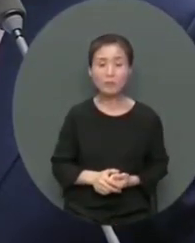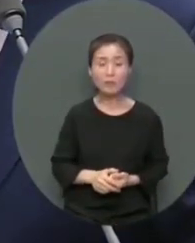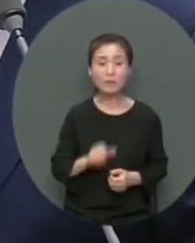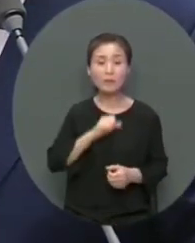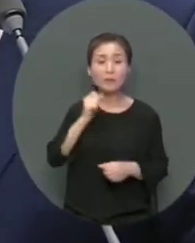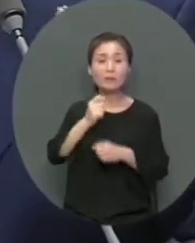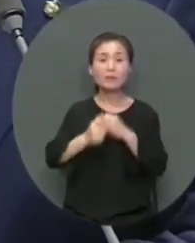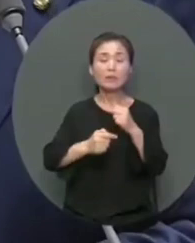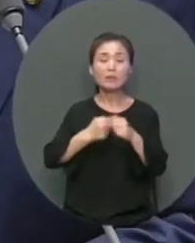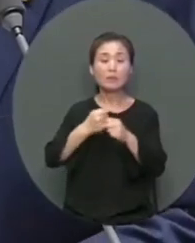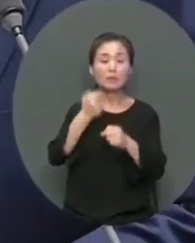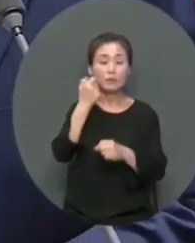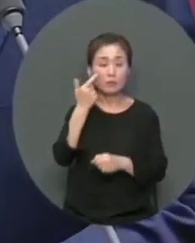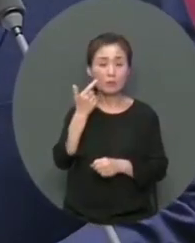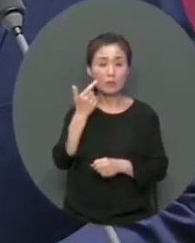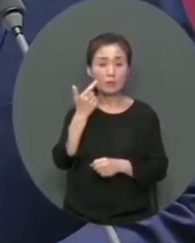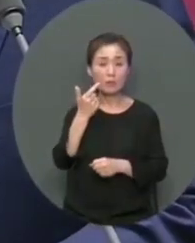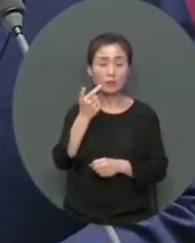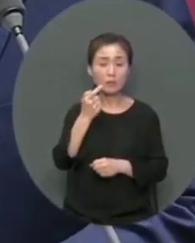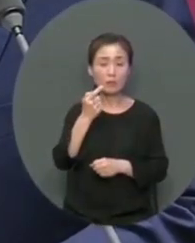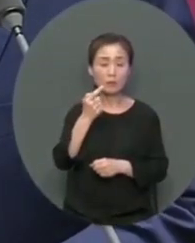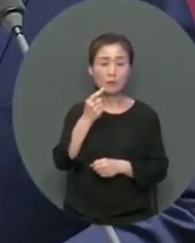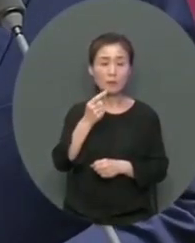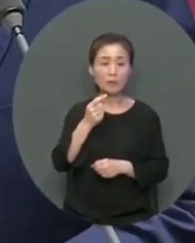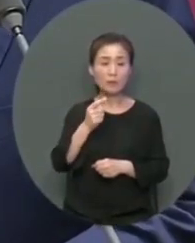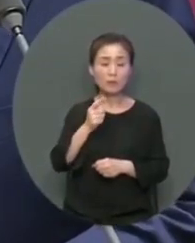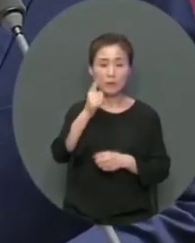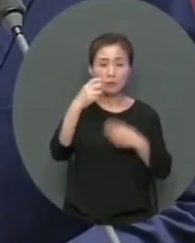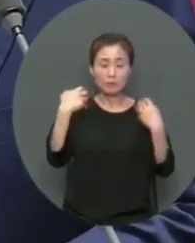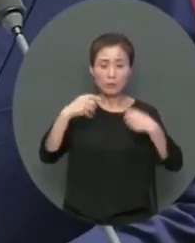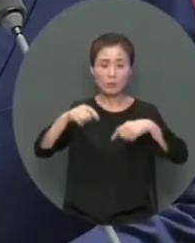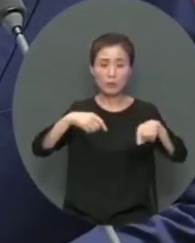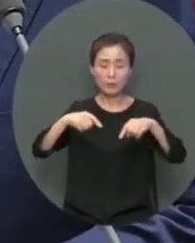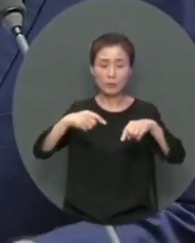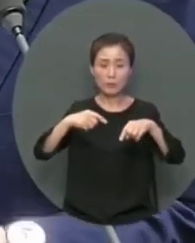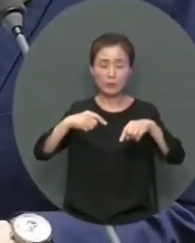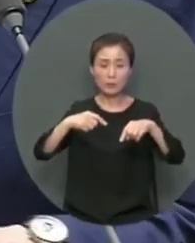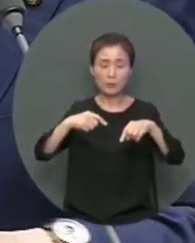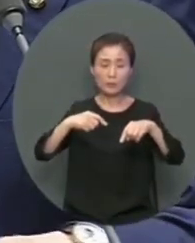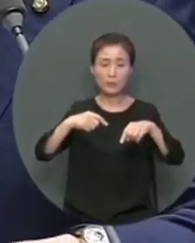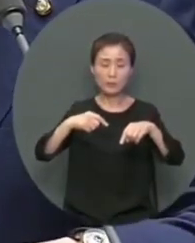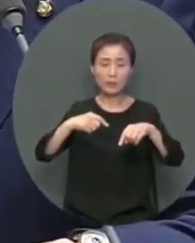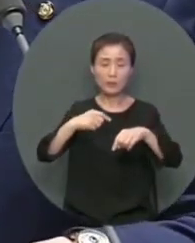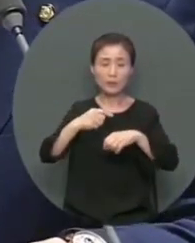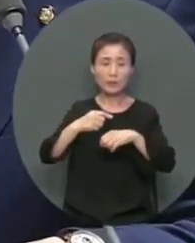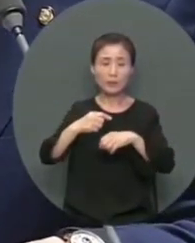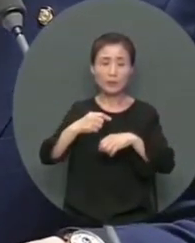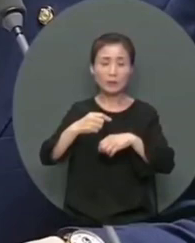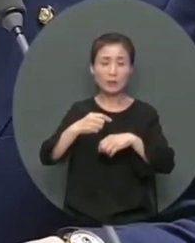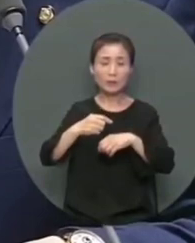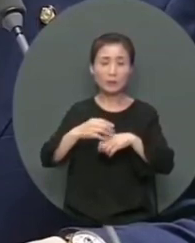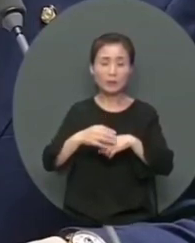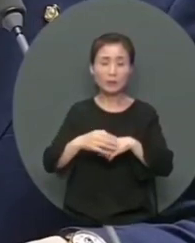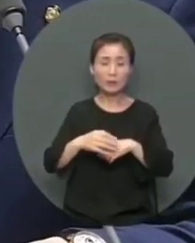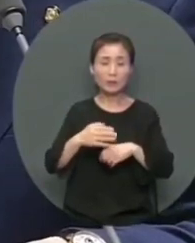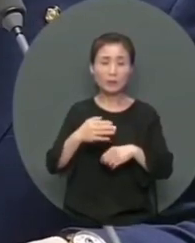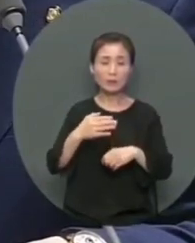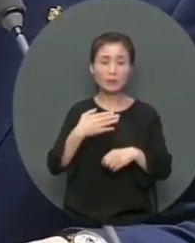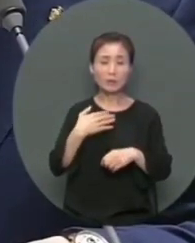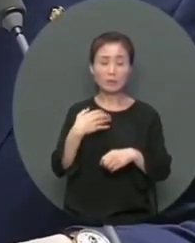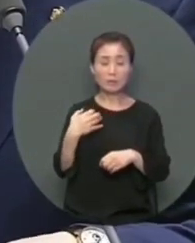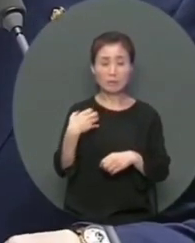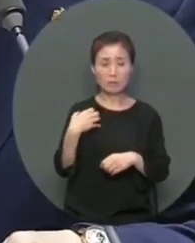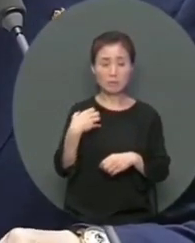1년 6개월 국정을 직접 맡은 지도 1년 4개월쯤 됐는데 야당 대표와 밥 한번 먹은